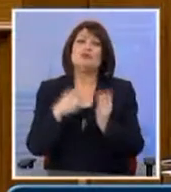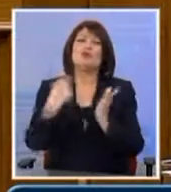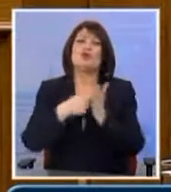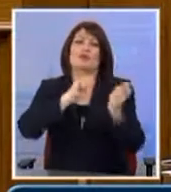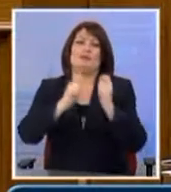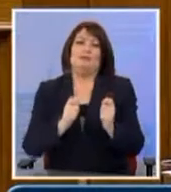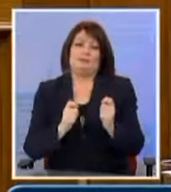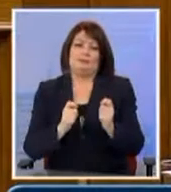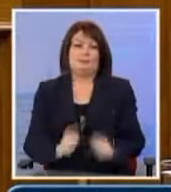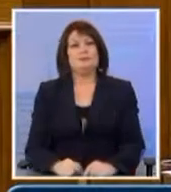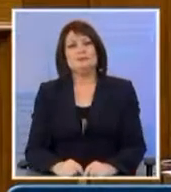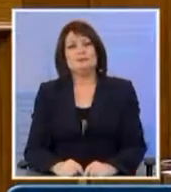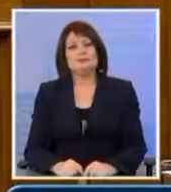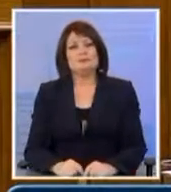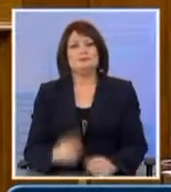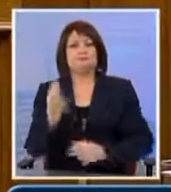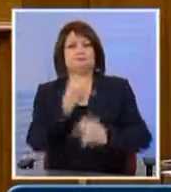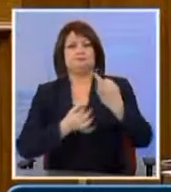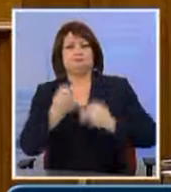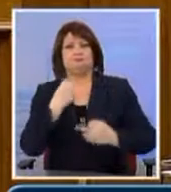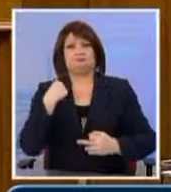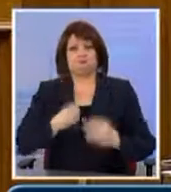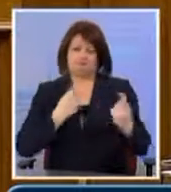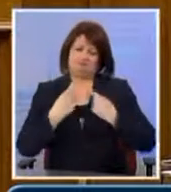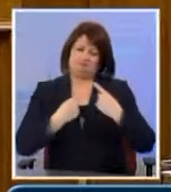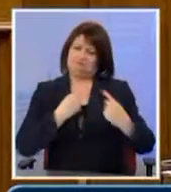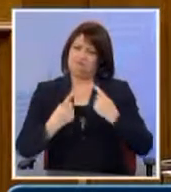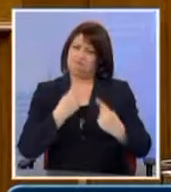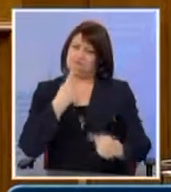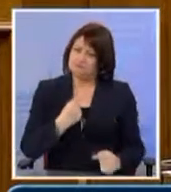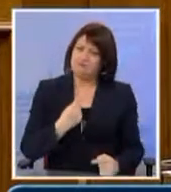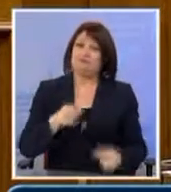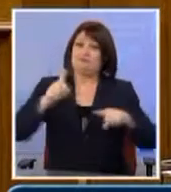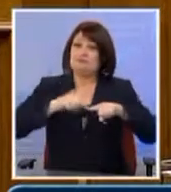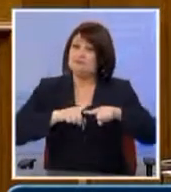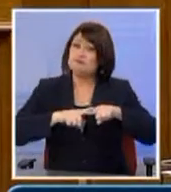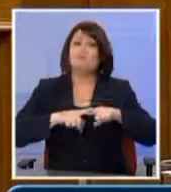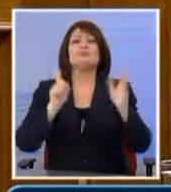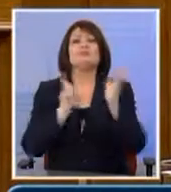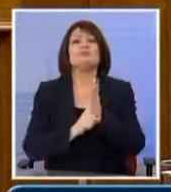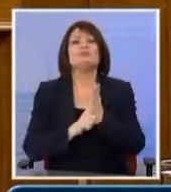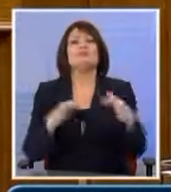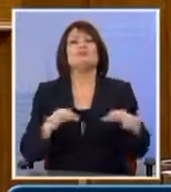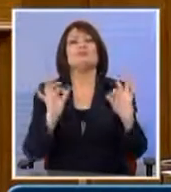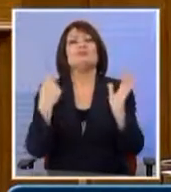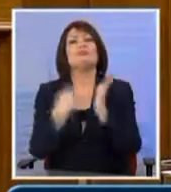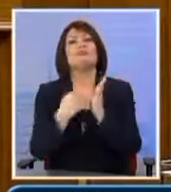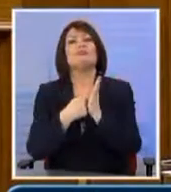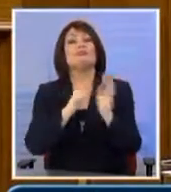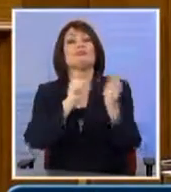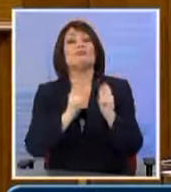μεταρρύθμισης. Ακούστηκε στο δημόσιο διάλογο ότι η Ελλάδα πρέπει να ξεκινήσει μια φορολογική